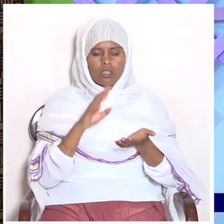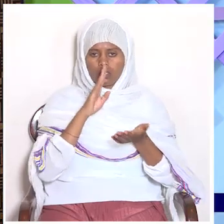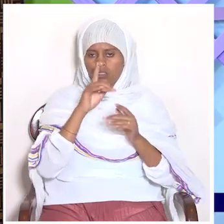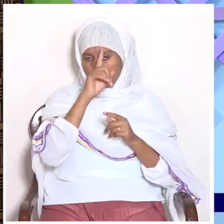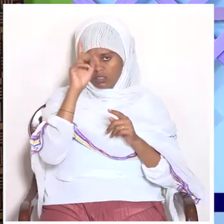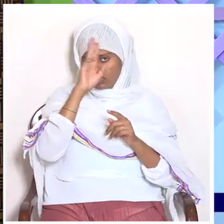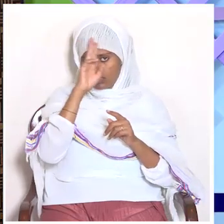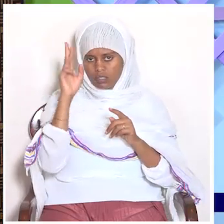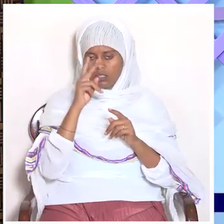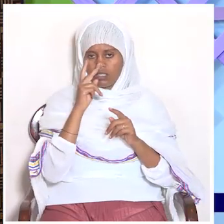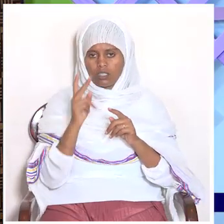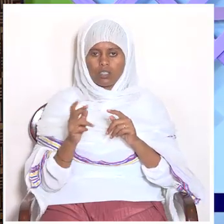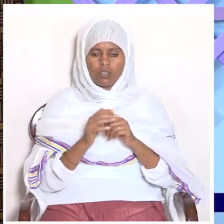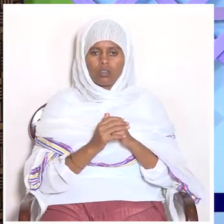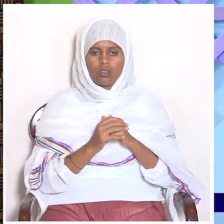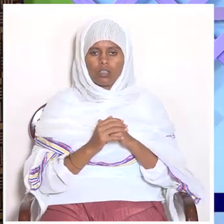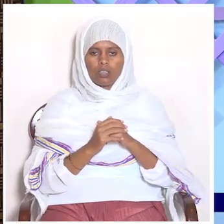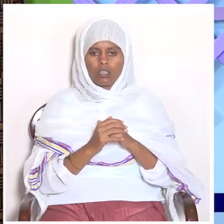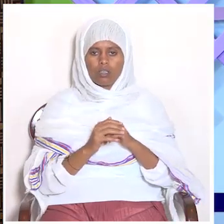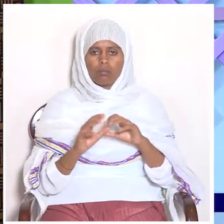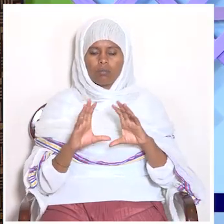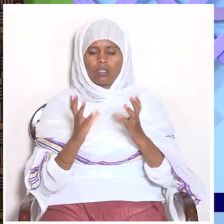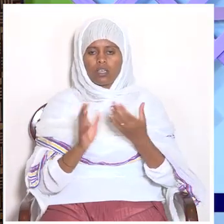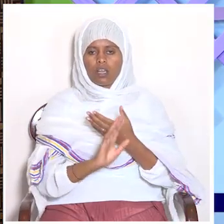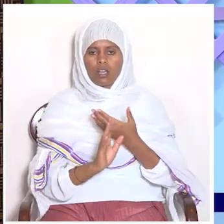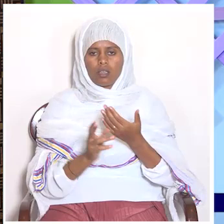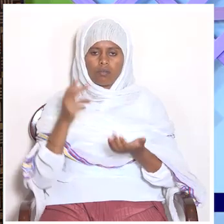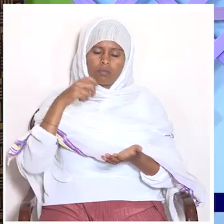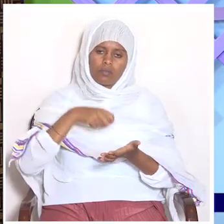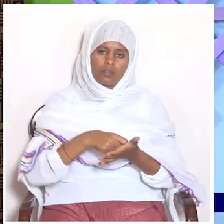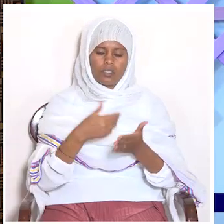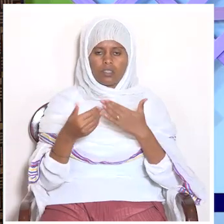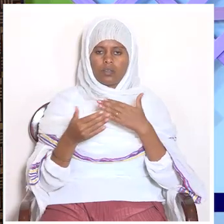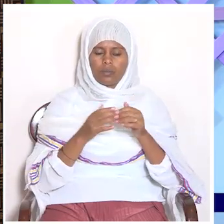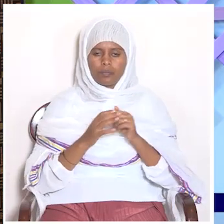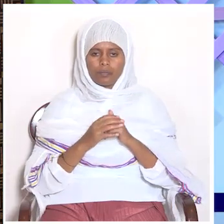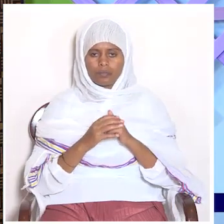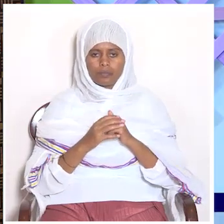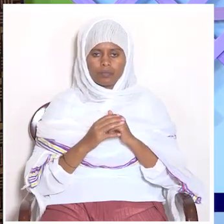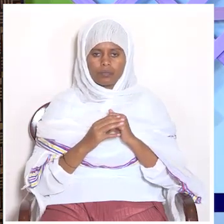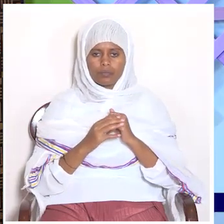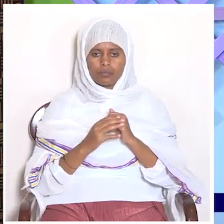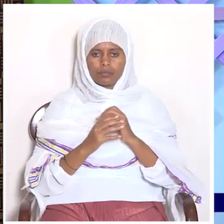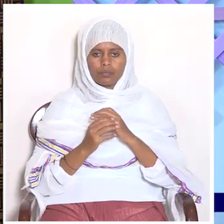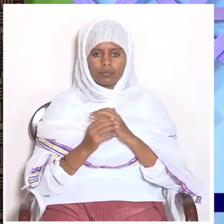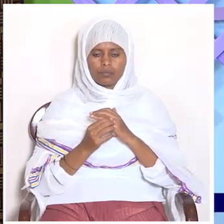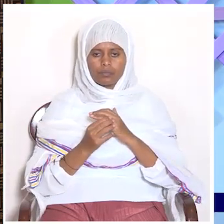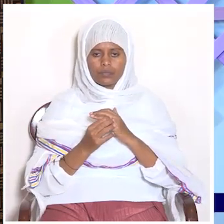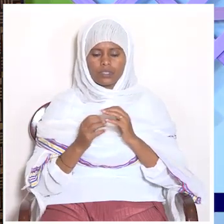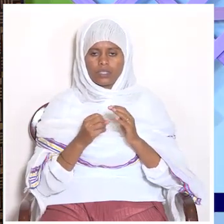سراوي دمة نقد بسنجل نتجا سجدت نمرهني على دمة ناي أملكوا سجدت سجدة يبلنا